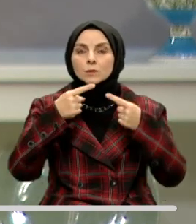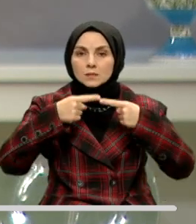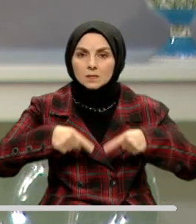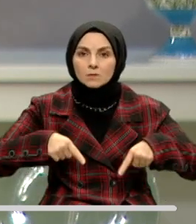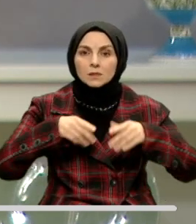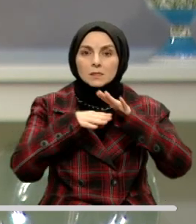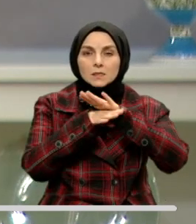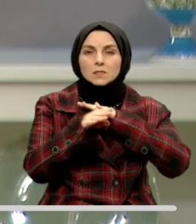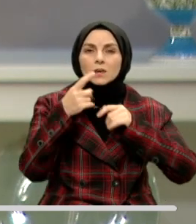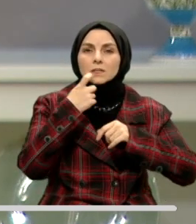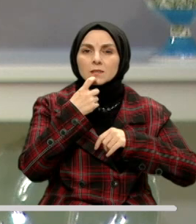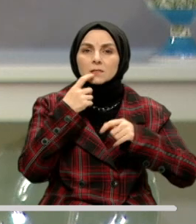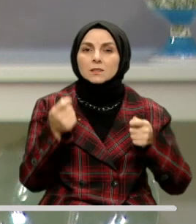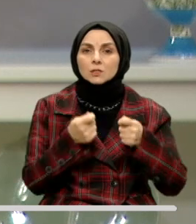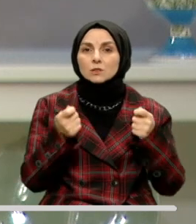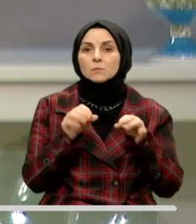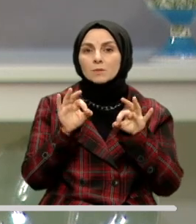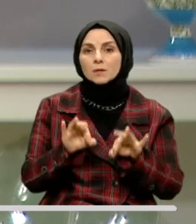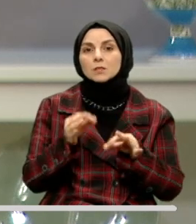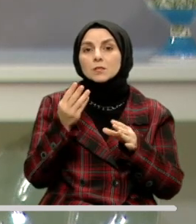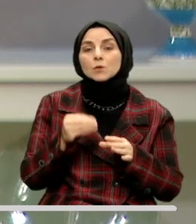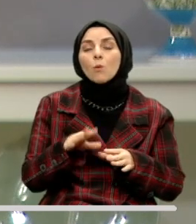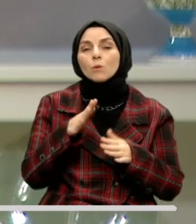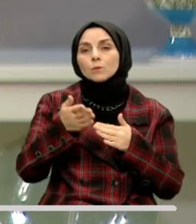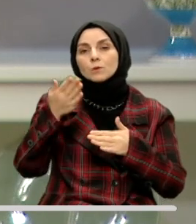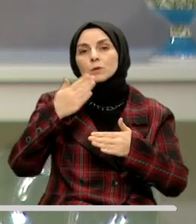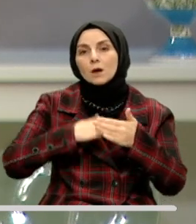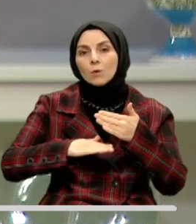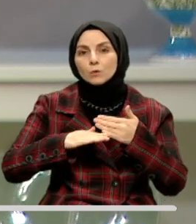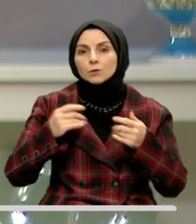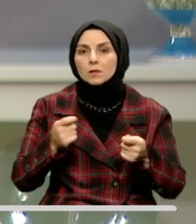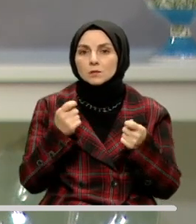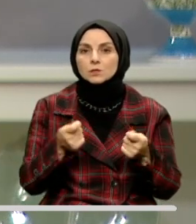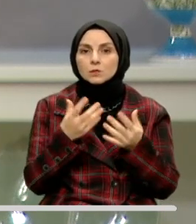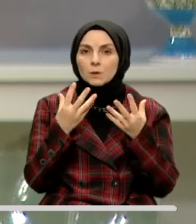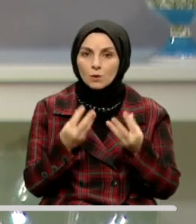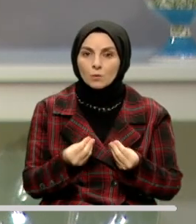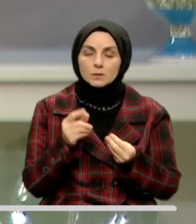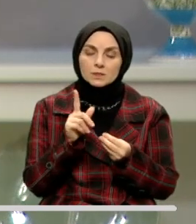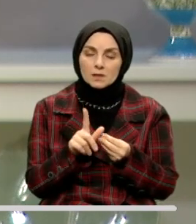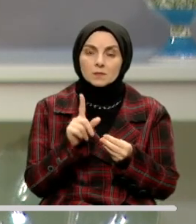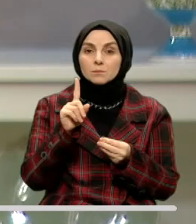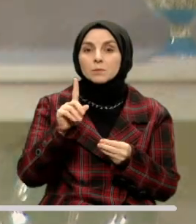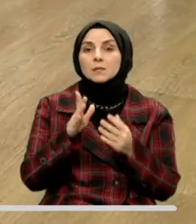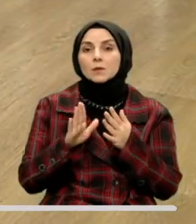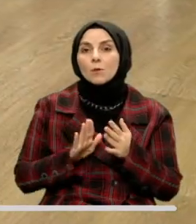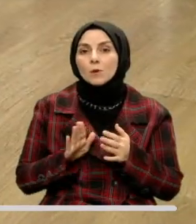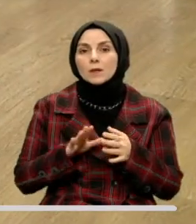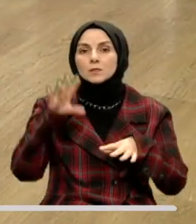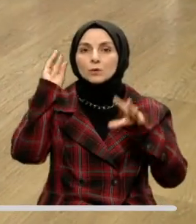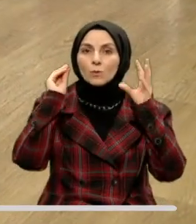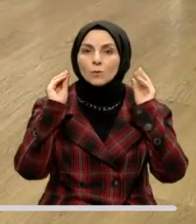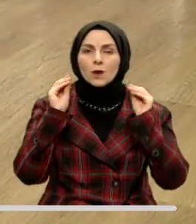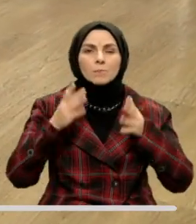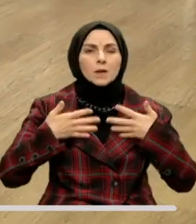ama her şey orada olup bitmiyor aslında. Daha öncesiyle ilişkili bir öğrencinin öğrenme motivasyonunu artırmak